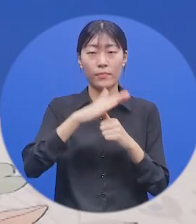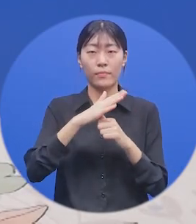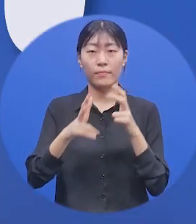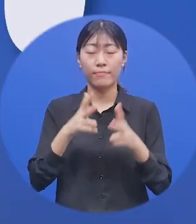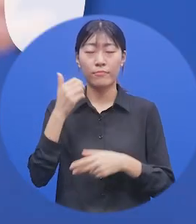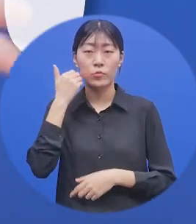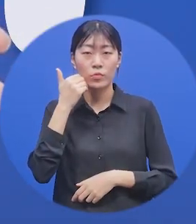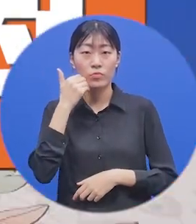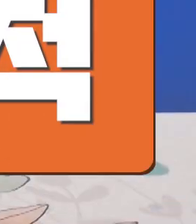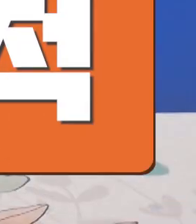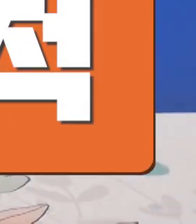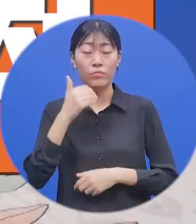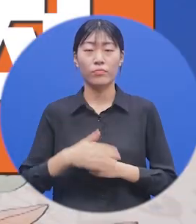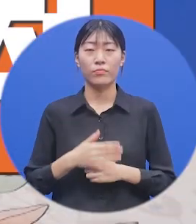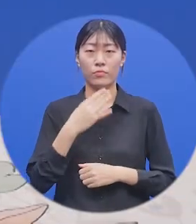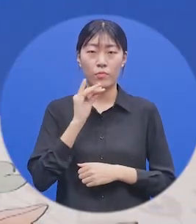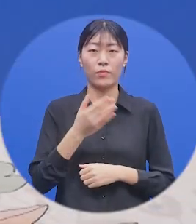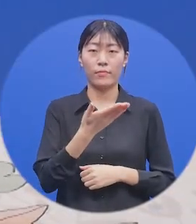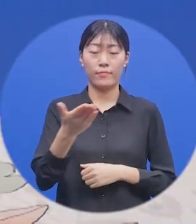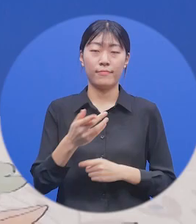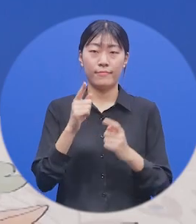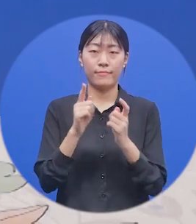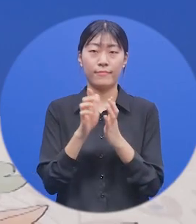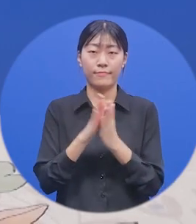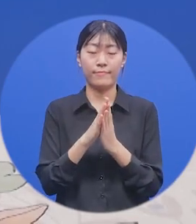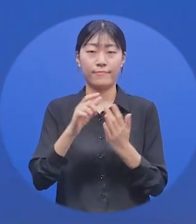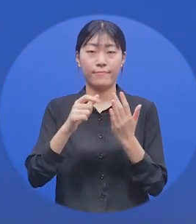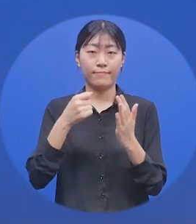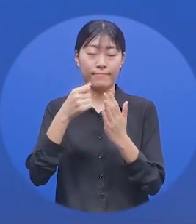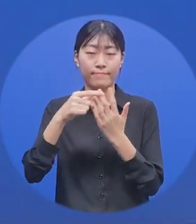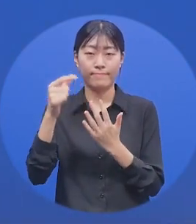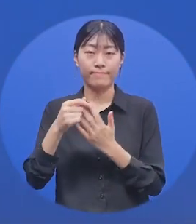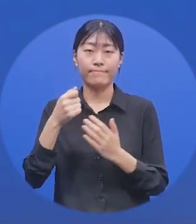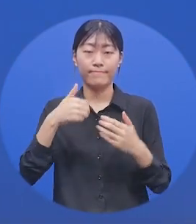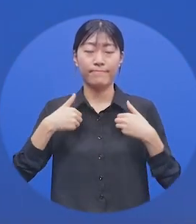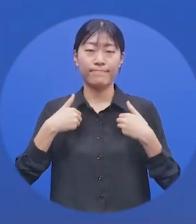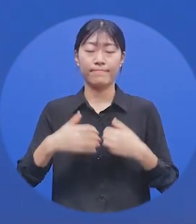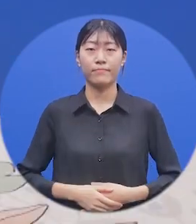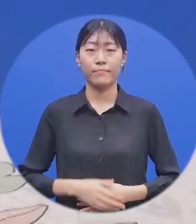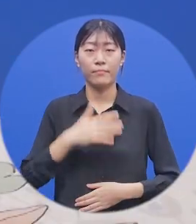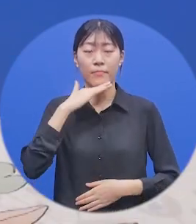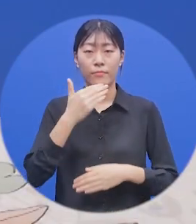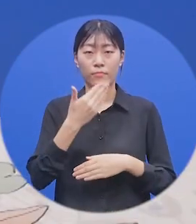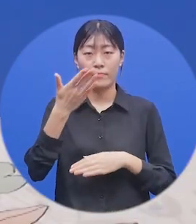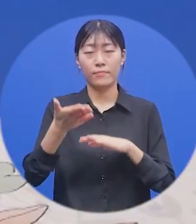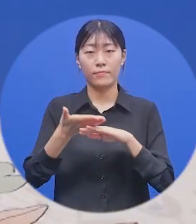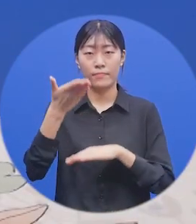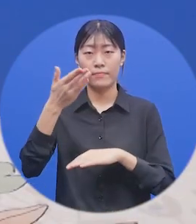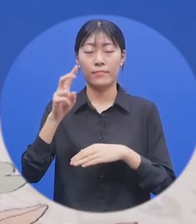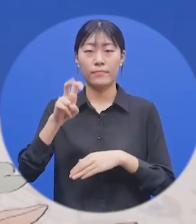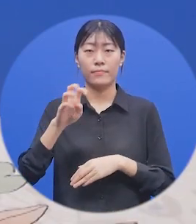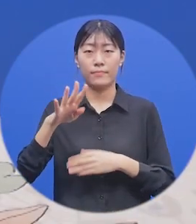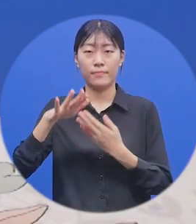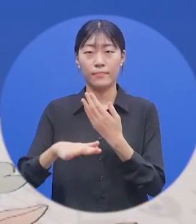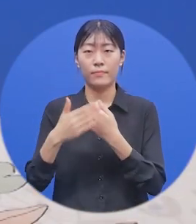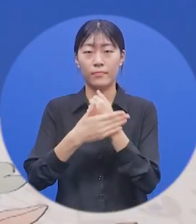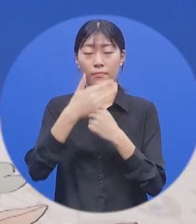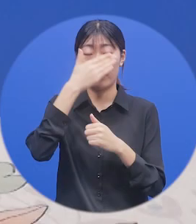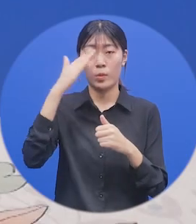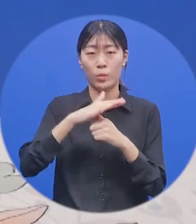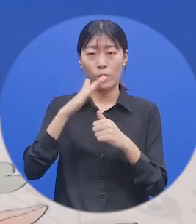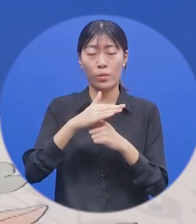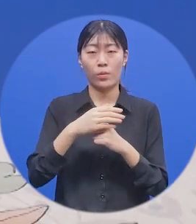청소년 사업 누가? 당연히 청소년 여러분이 직접 결정하셔야죠. 9세 이상 24세 이하